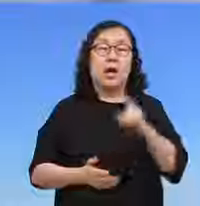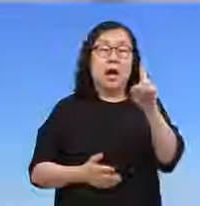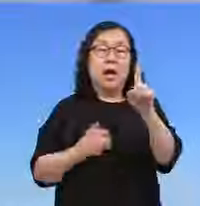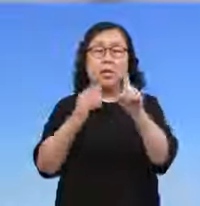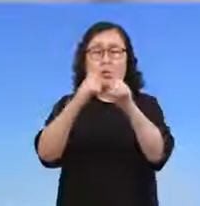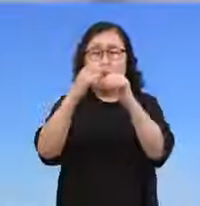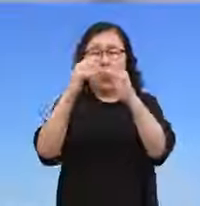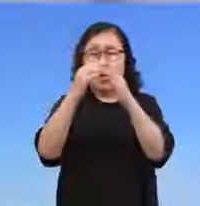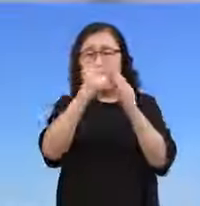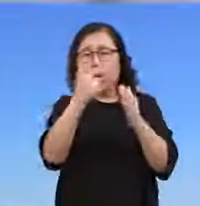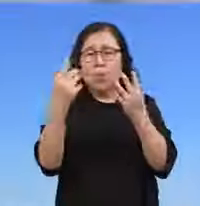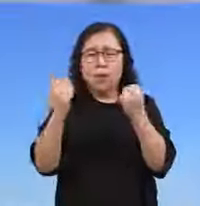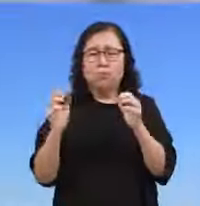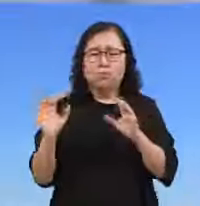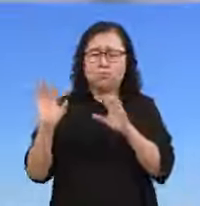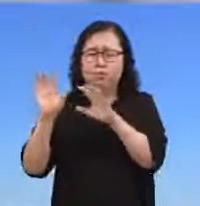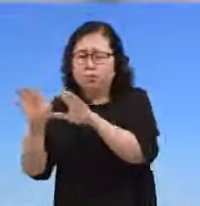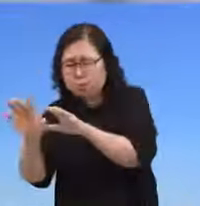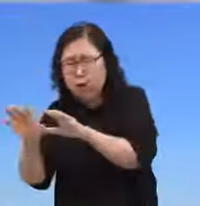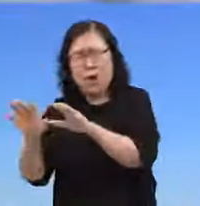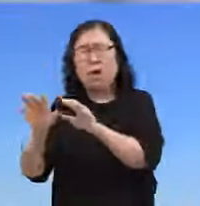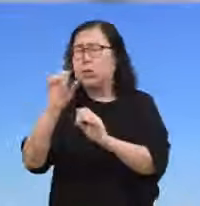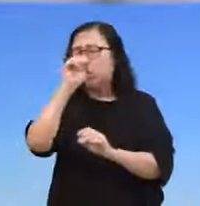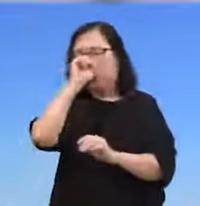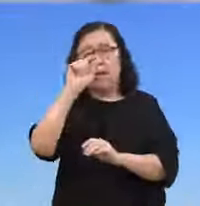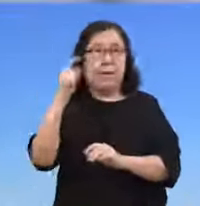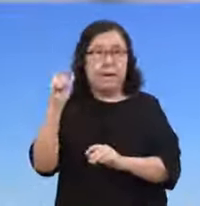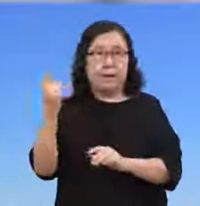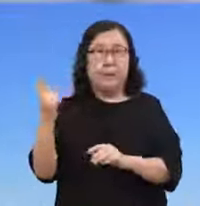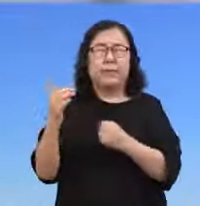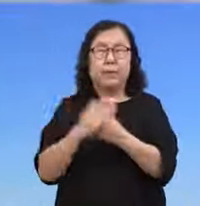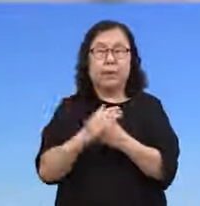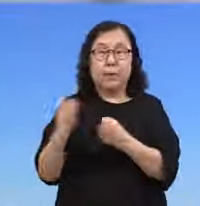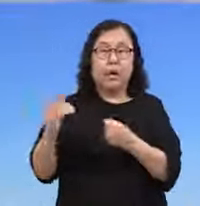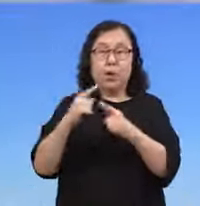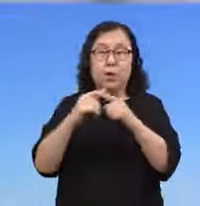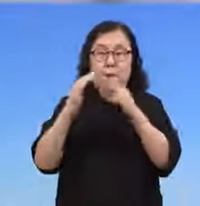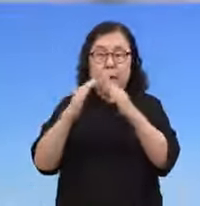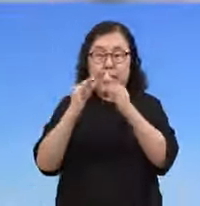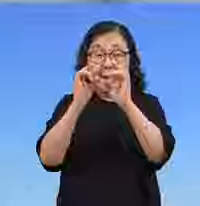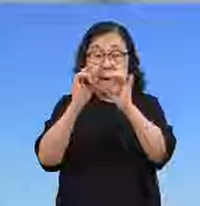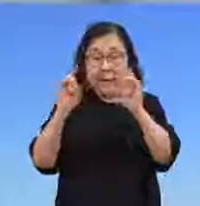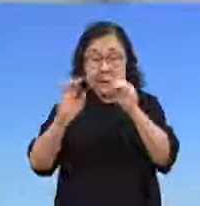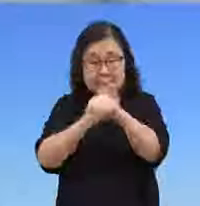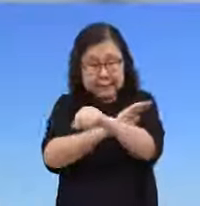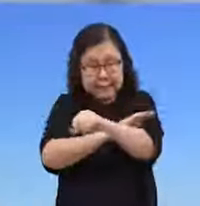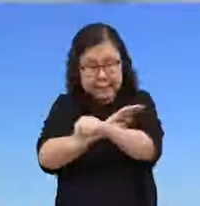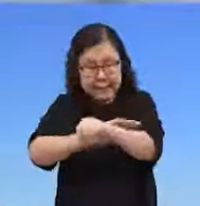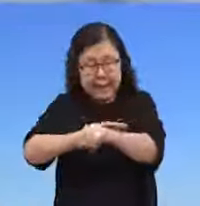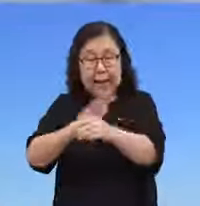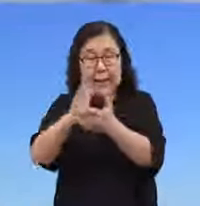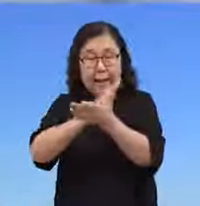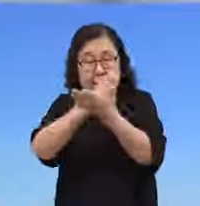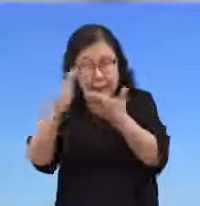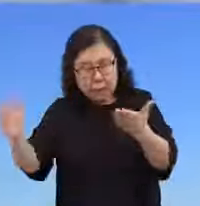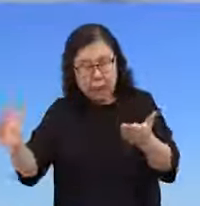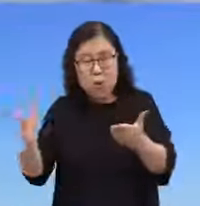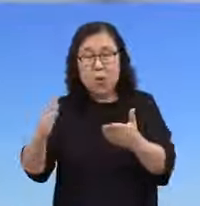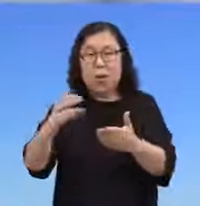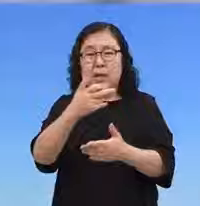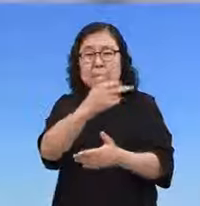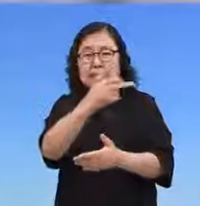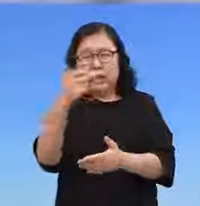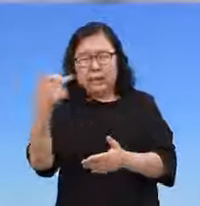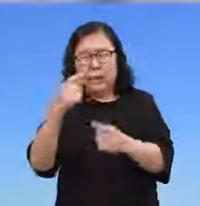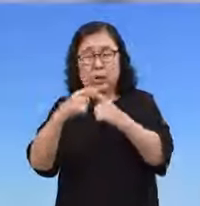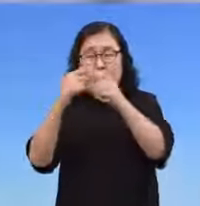그냥 한 교회로 너무 많이 몰리는 게 하나님 앞에서 이게 비효율적이니까 교회를 잘 나누고 분산하고 큰 교회로만